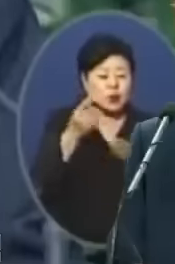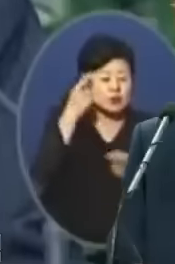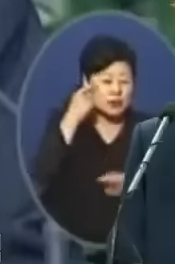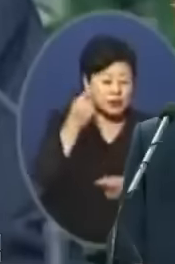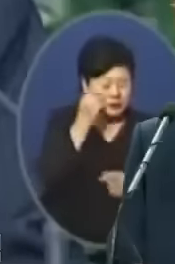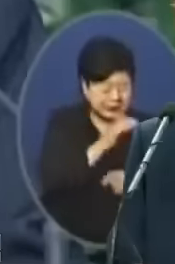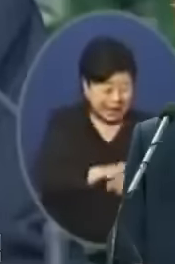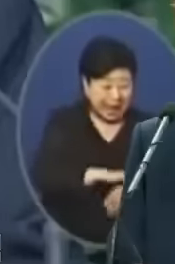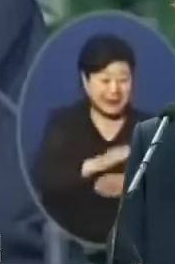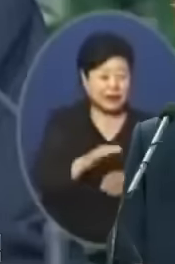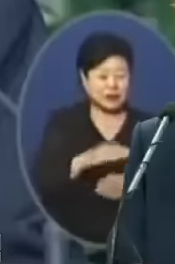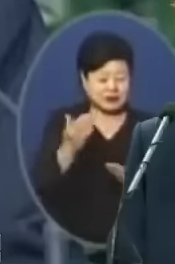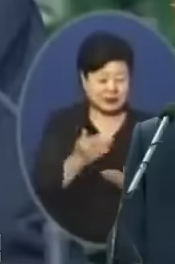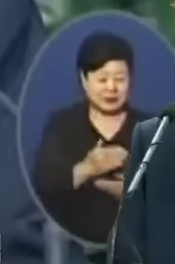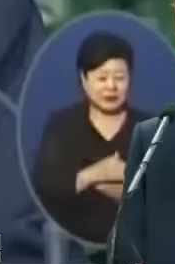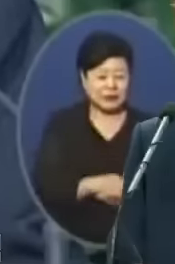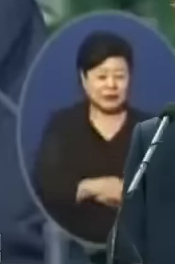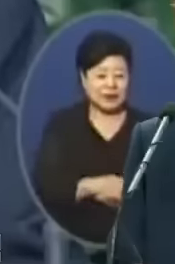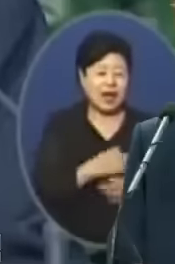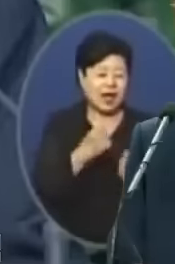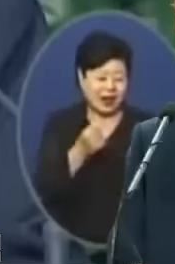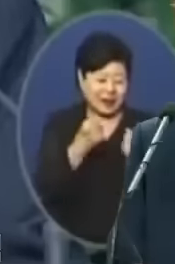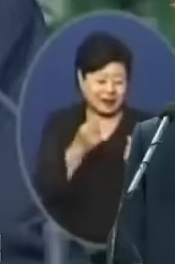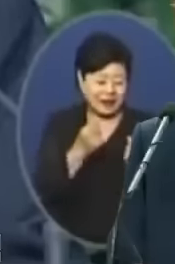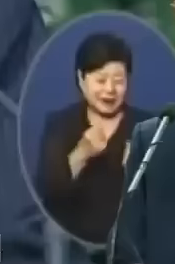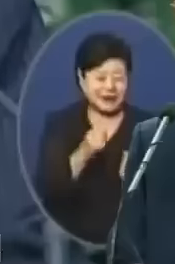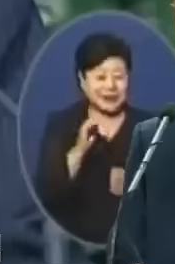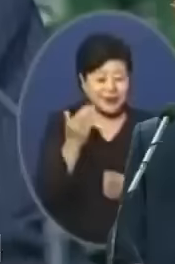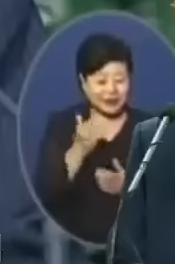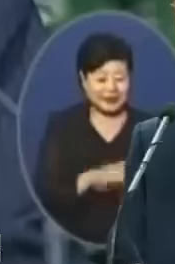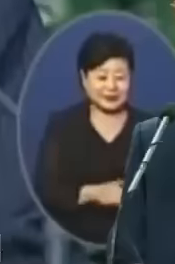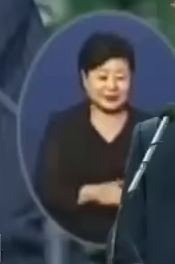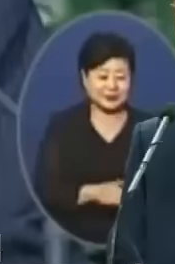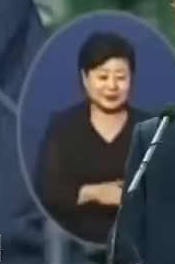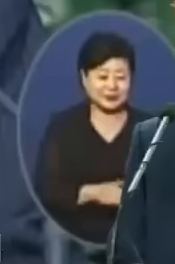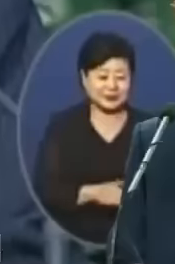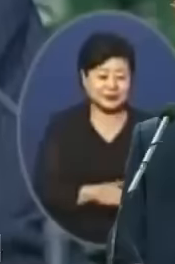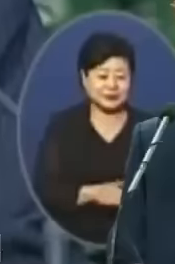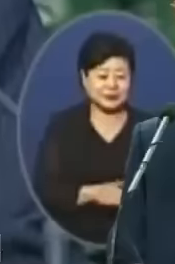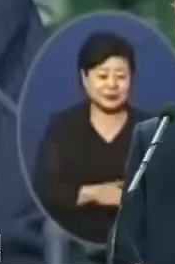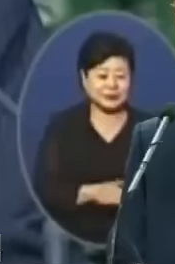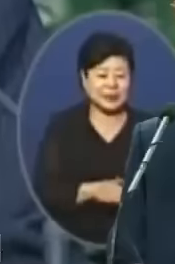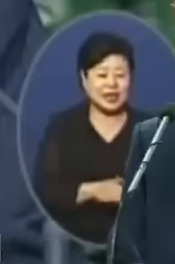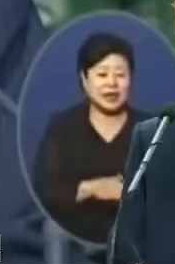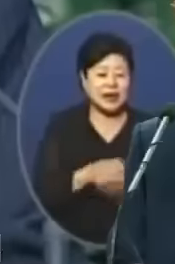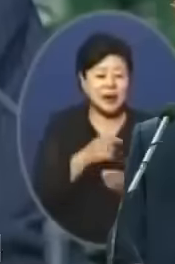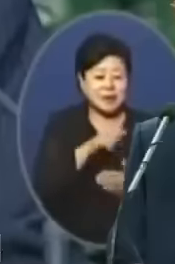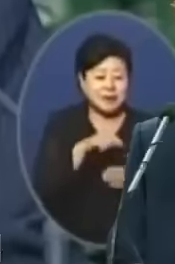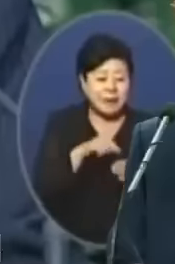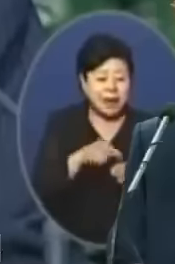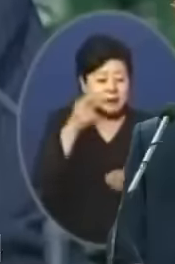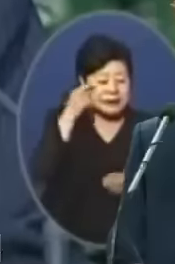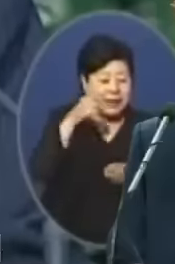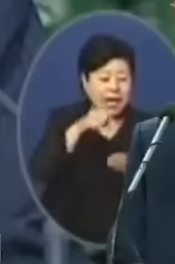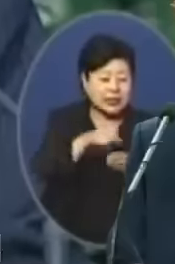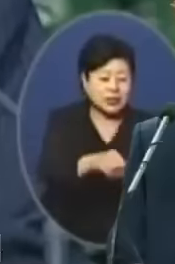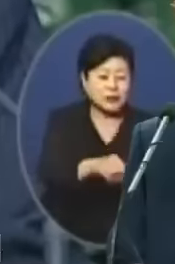영혼이 잘됨같이 범사에 잘되며 강건하게 되었다. 그러면 그것이 마음 생각을 점령하는